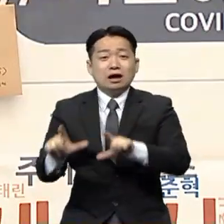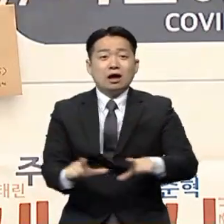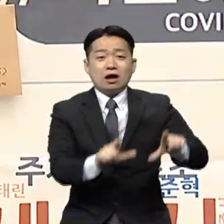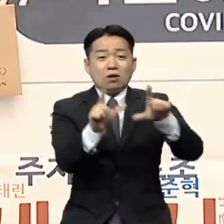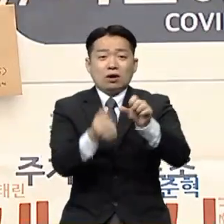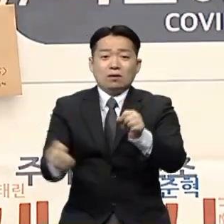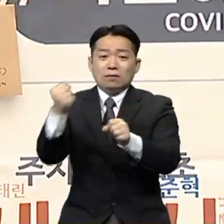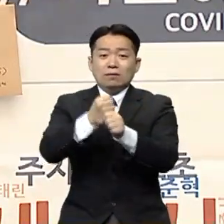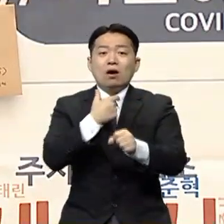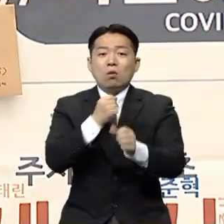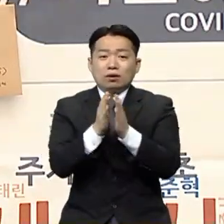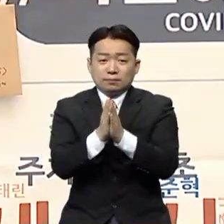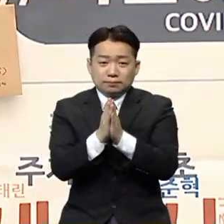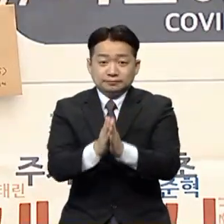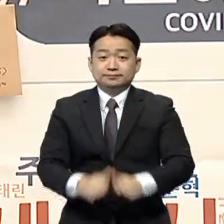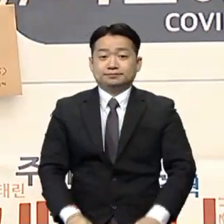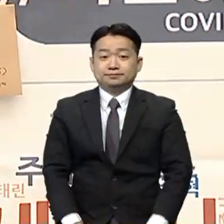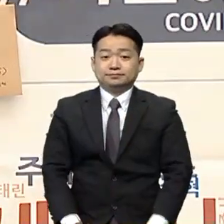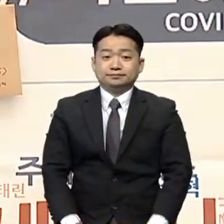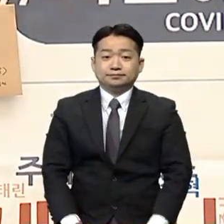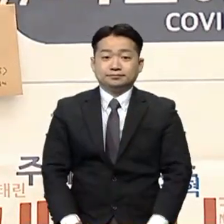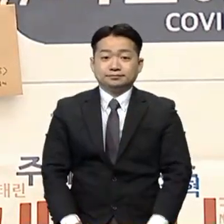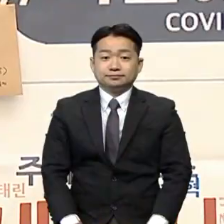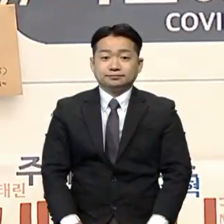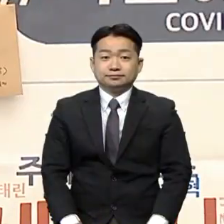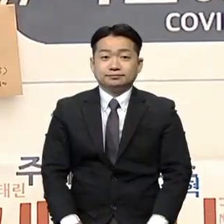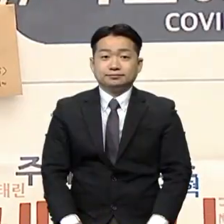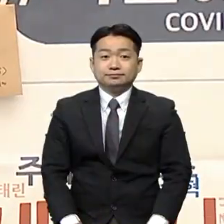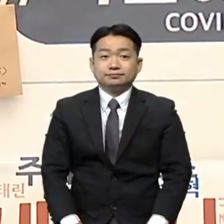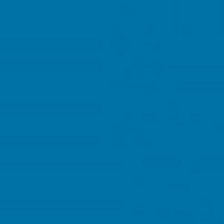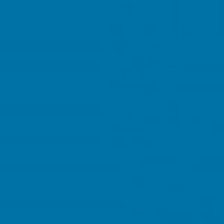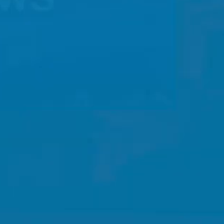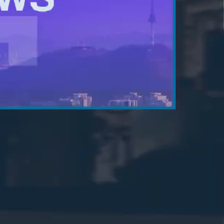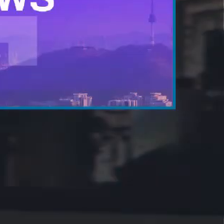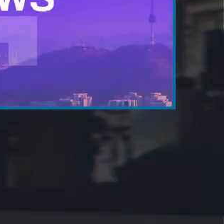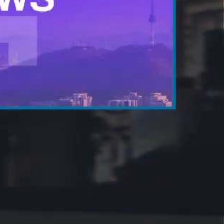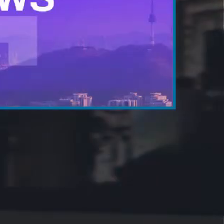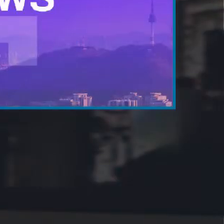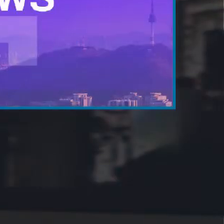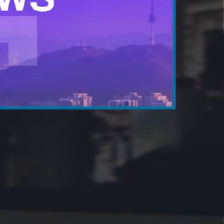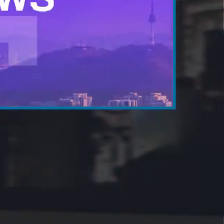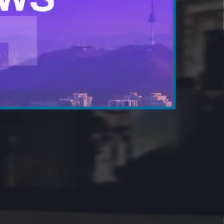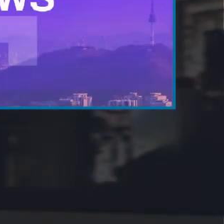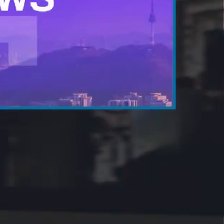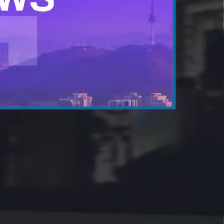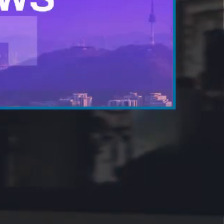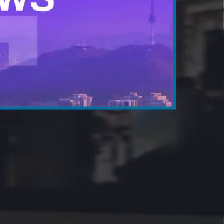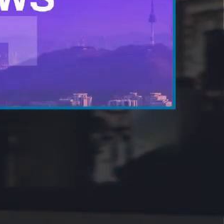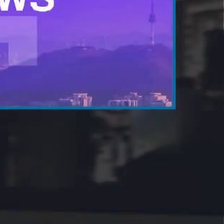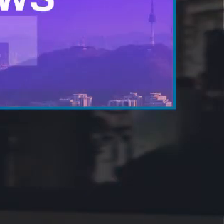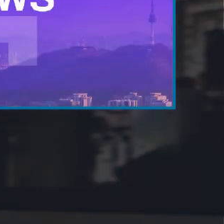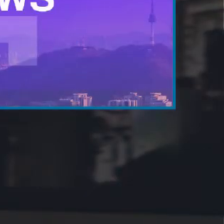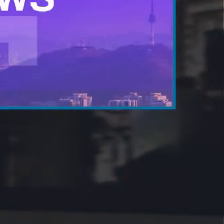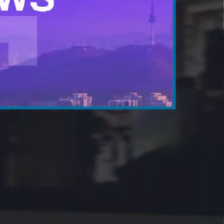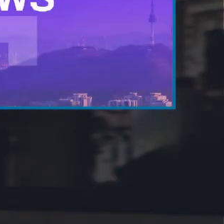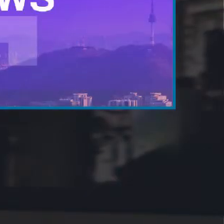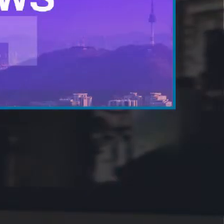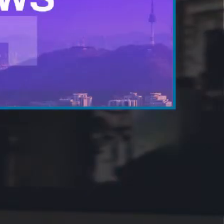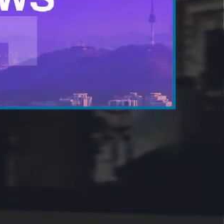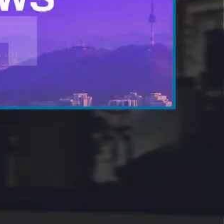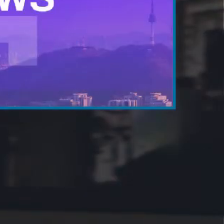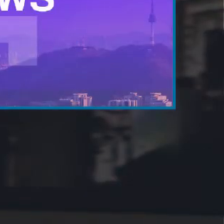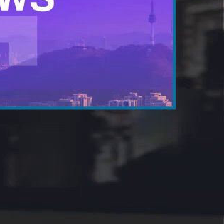수 있었으면 좋겠습니다. SBS 박수진입니다. 네, 안녕하십니까. 김현우입니다. 더 많은 뉴스와 라이브 이벤트를